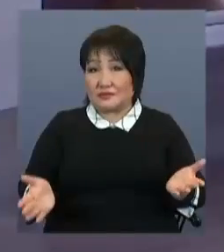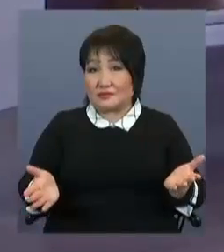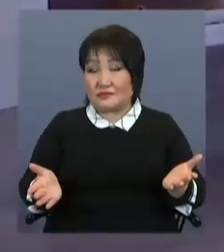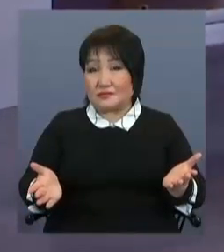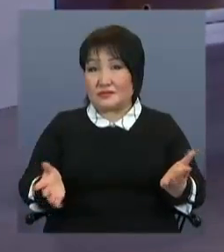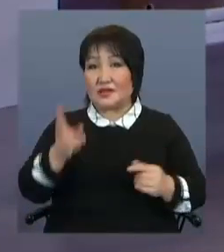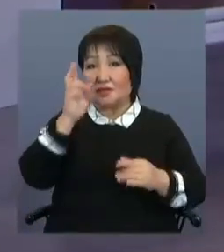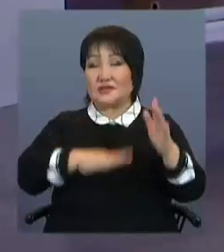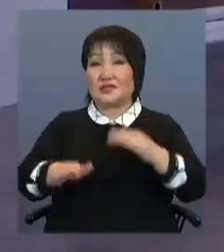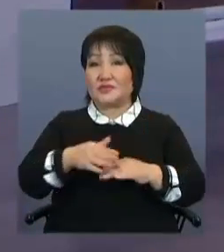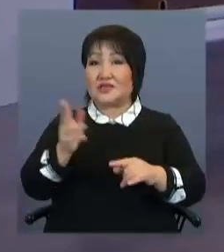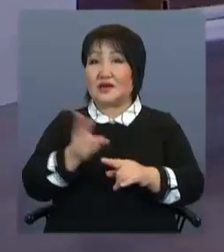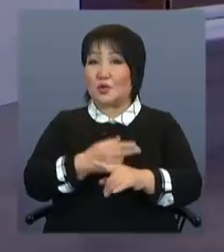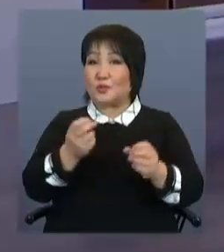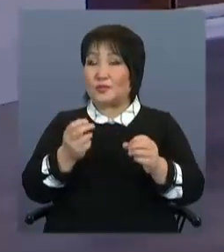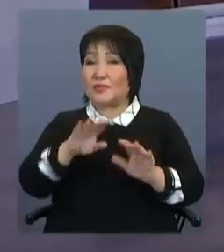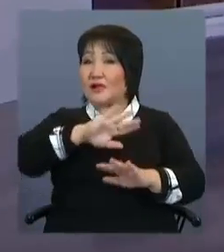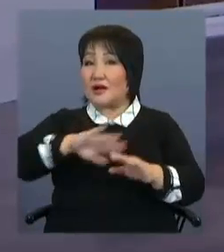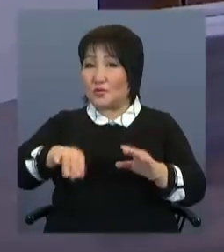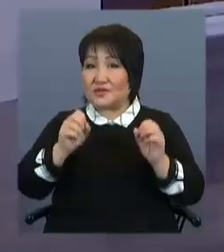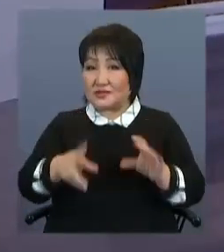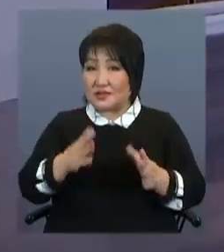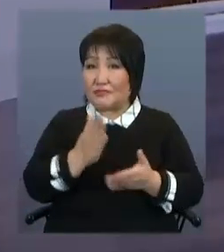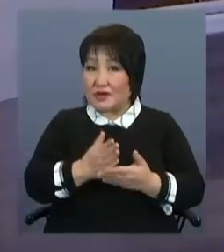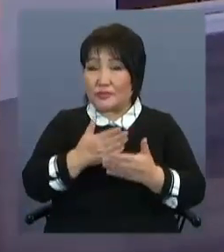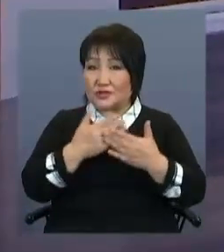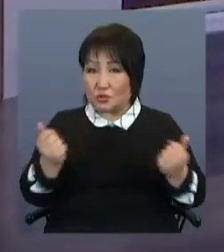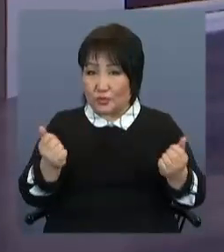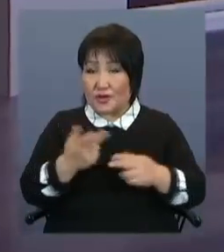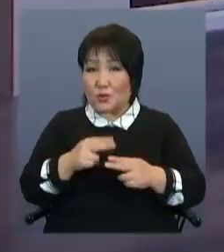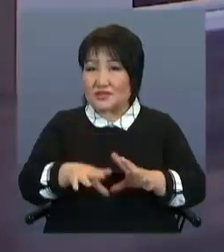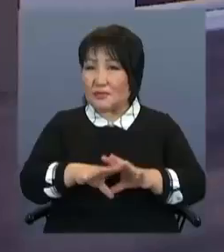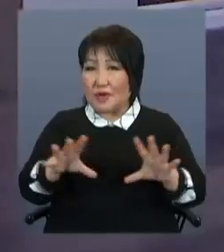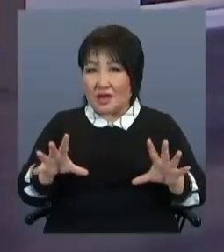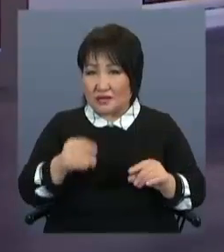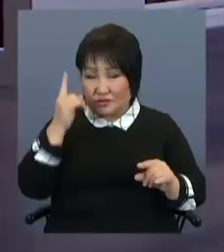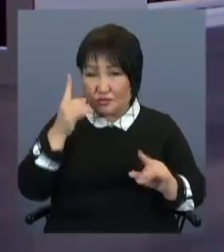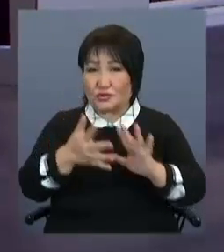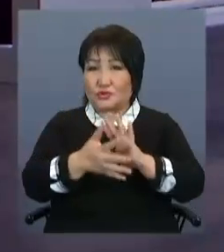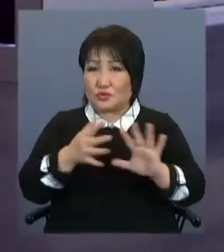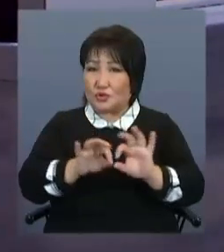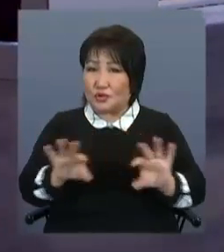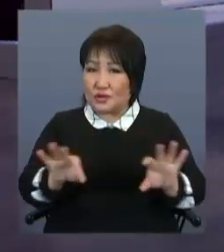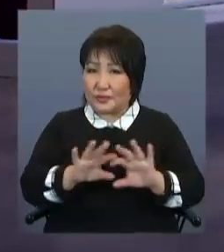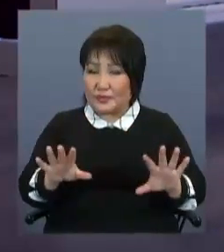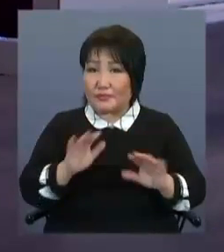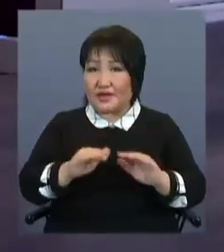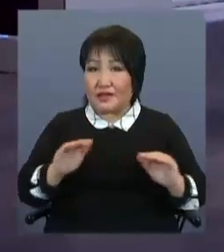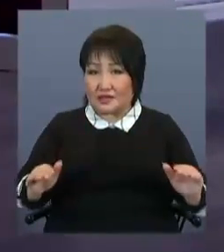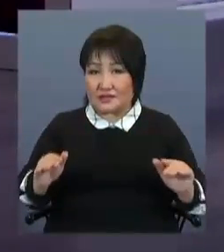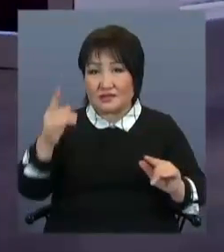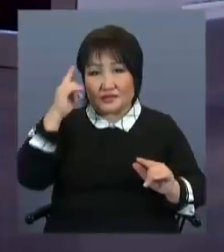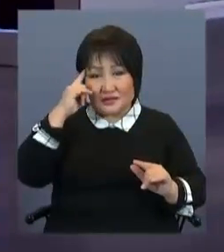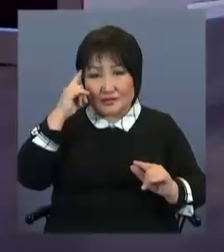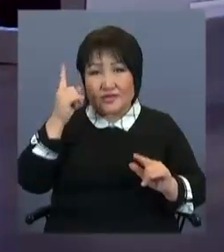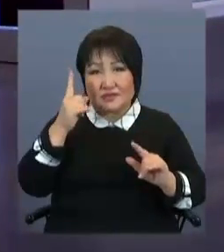Елімізге қауіпсіздік бар ма? Осының бәрін түсіндіріп, балдардың сана сезімін көтеру біздің мақсатымыз сол.